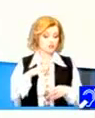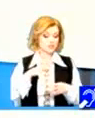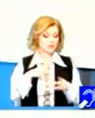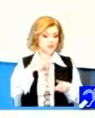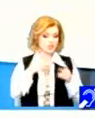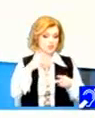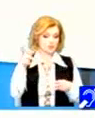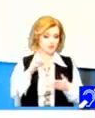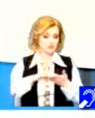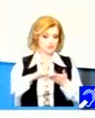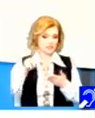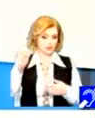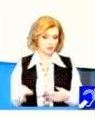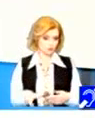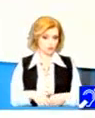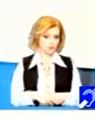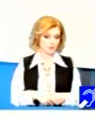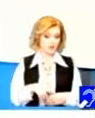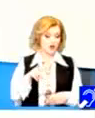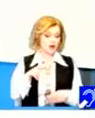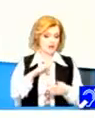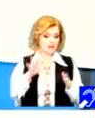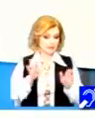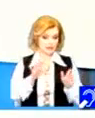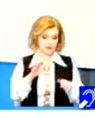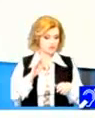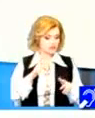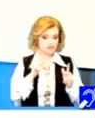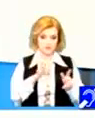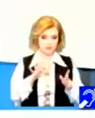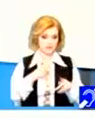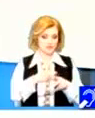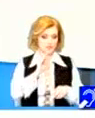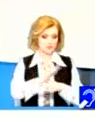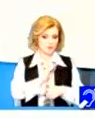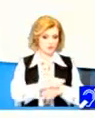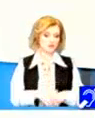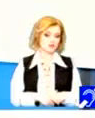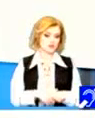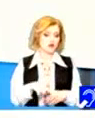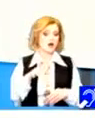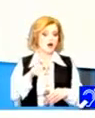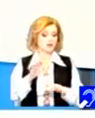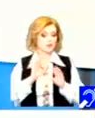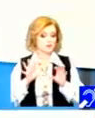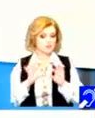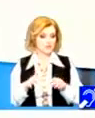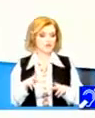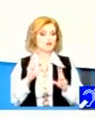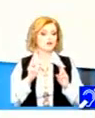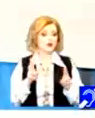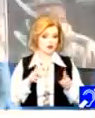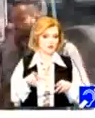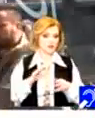melodia La Bicicleta. Artista a dezmințit acuzațiile în fața unui tribunal din Madrid, unde a și explicat cum a reușit să creeze cunoscuta